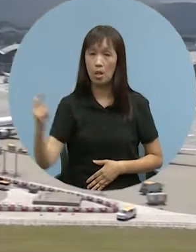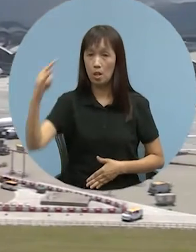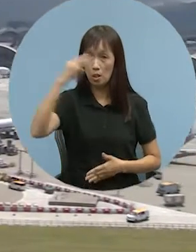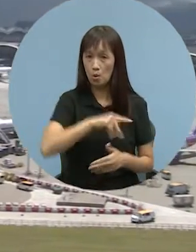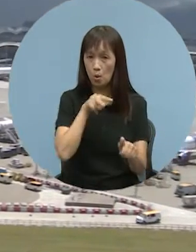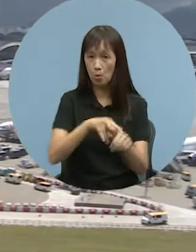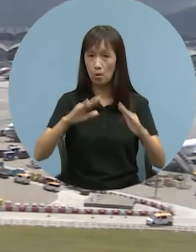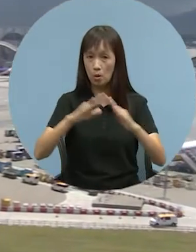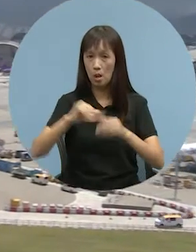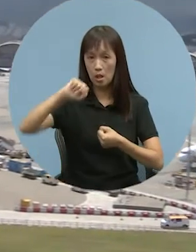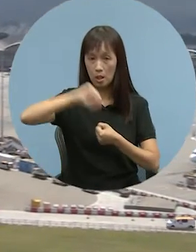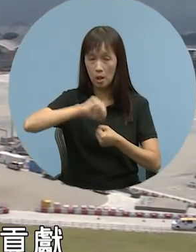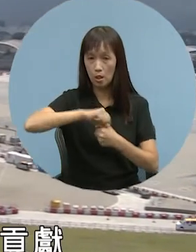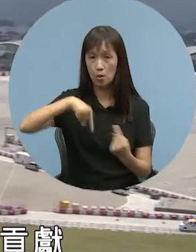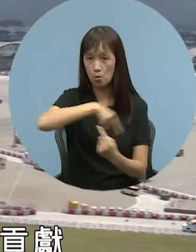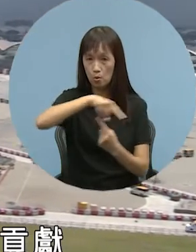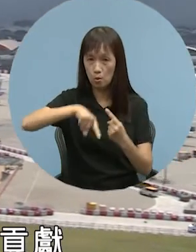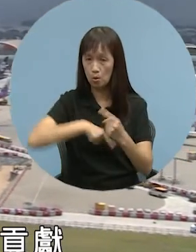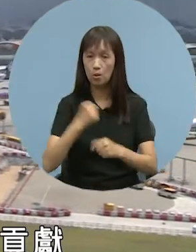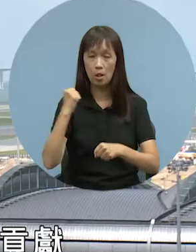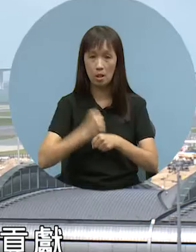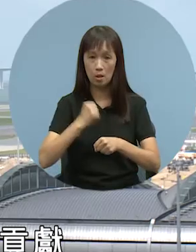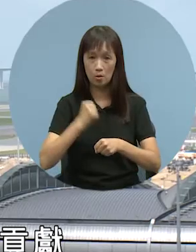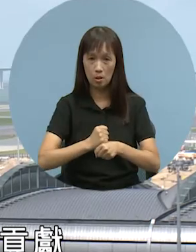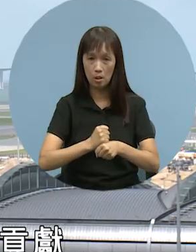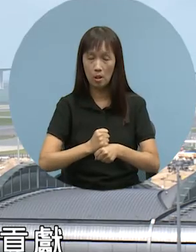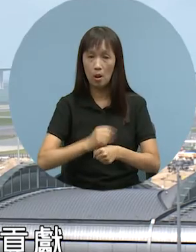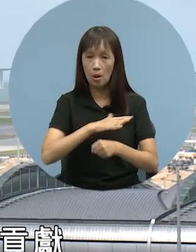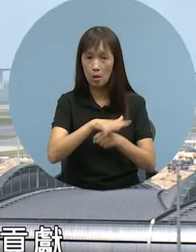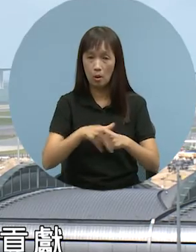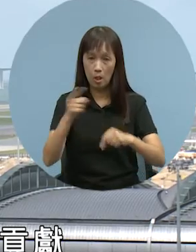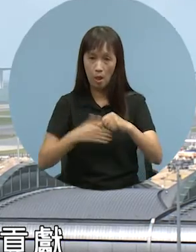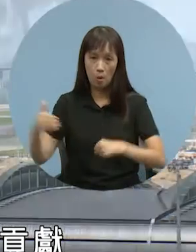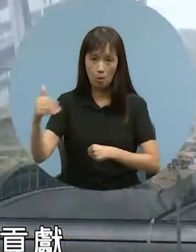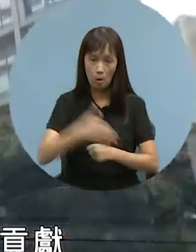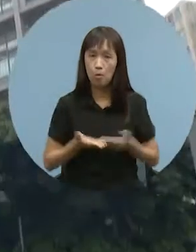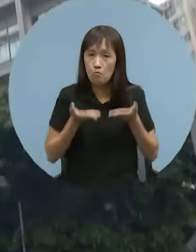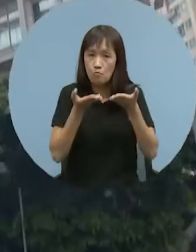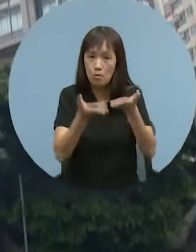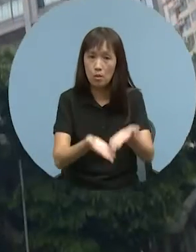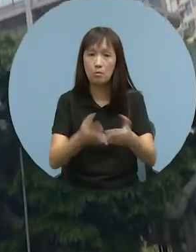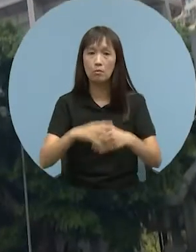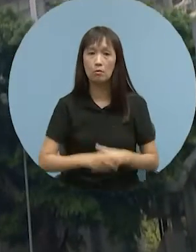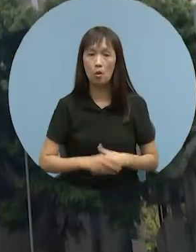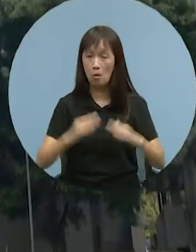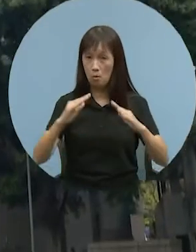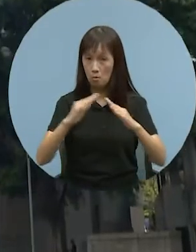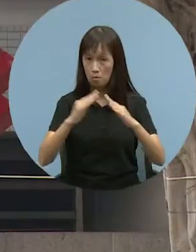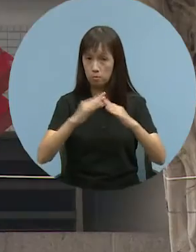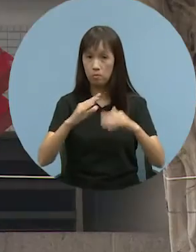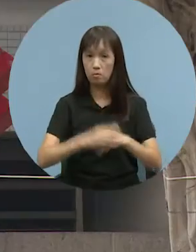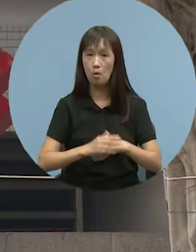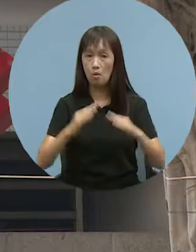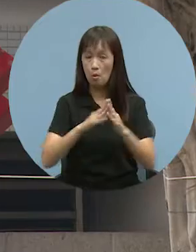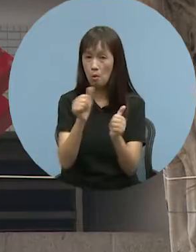强机场中转枢纽功能，为国家以至大湾区发展作出贡献。房屋方面，房屋委员会会